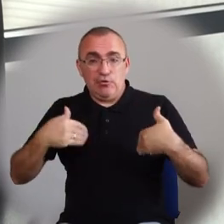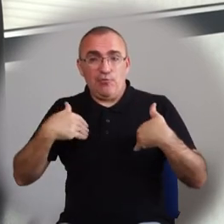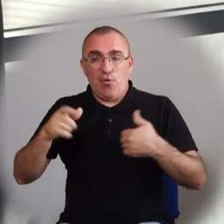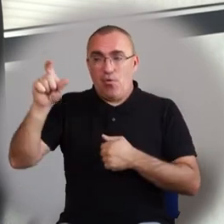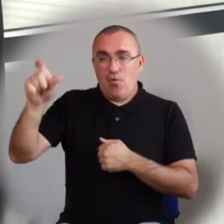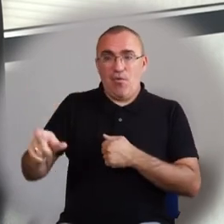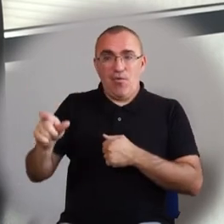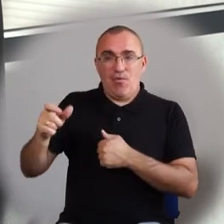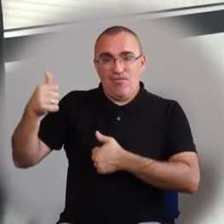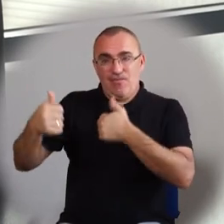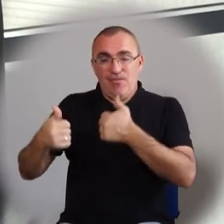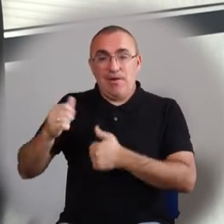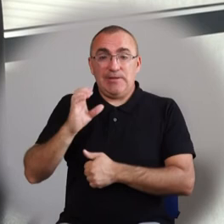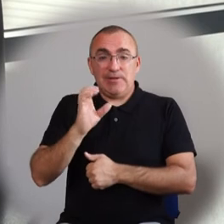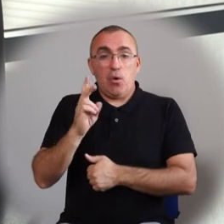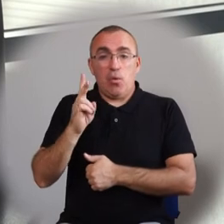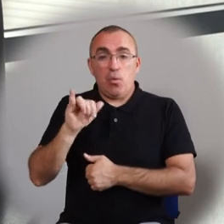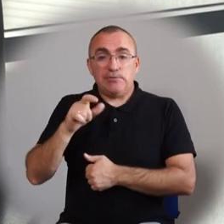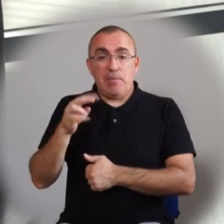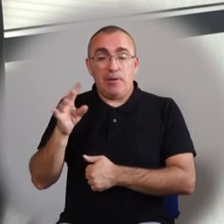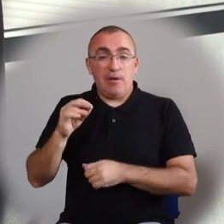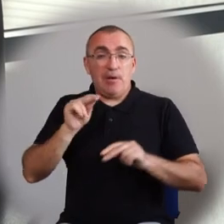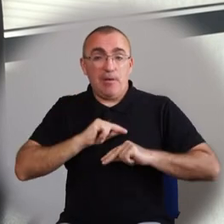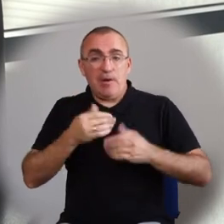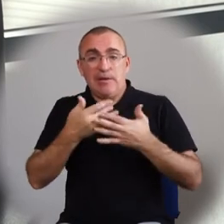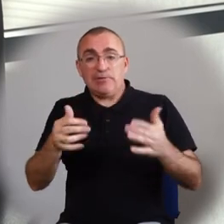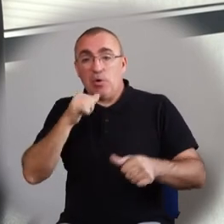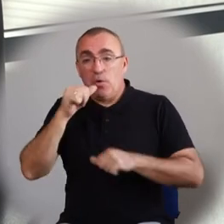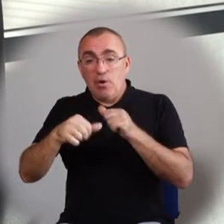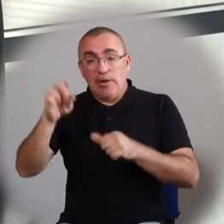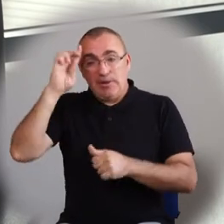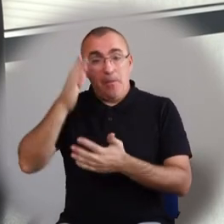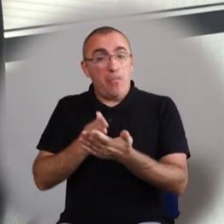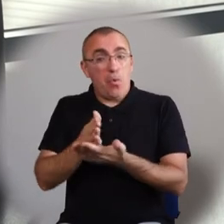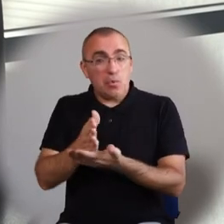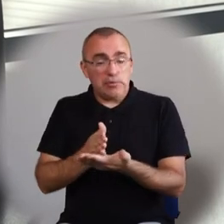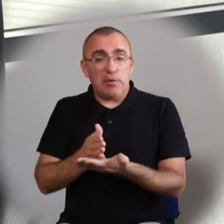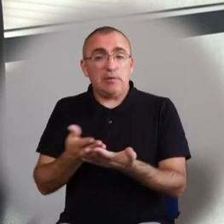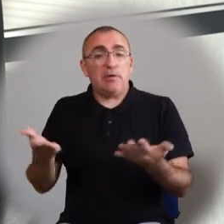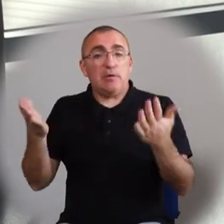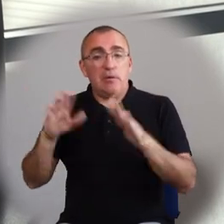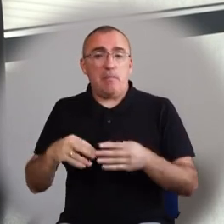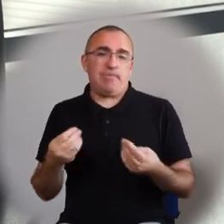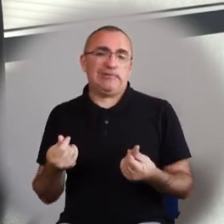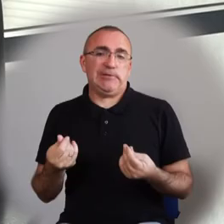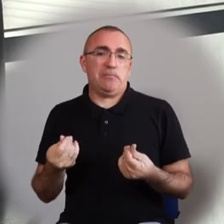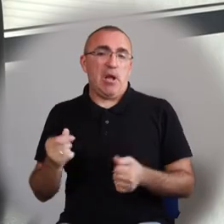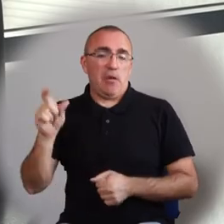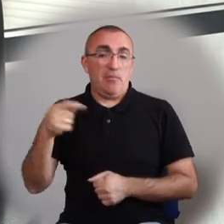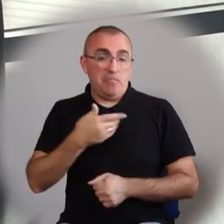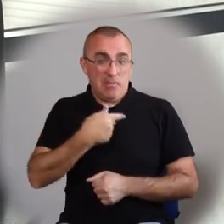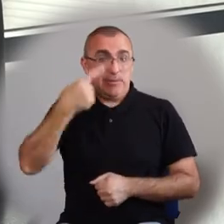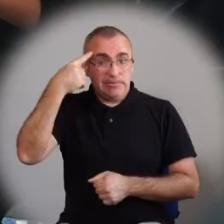інсинуації стосовно свого опонента. Наприклад, що Сергій Кузьменко, працюючи в різні роки на державних посадах,